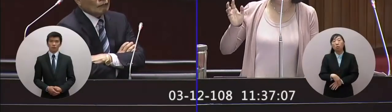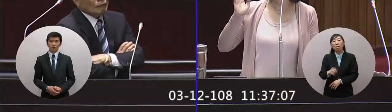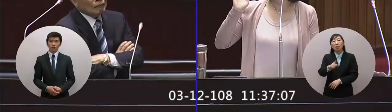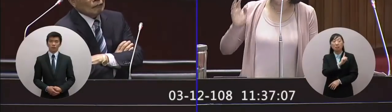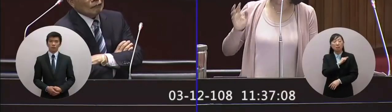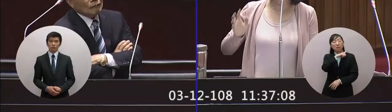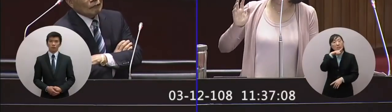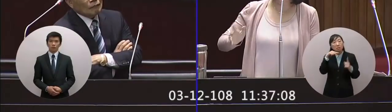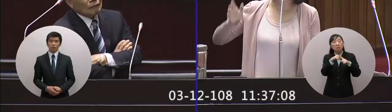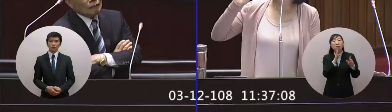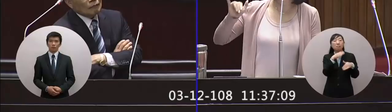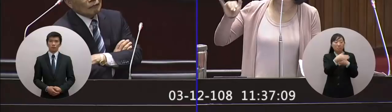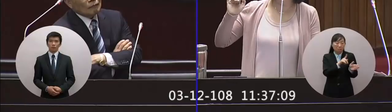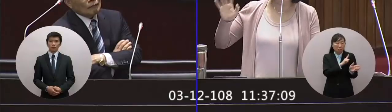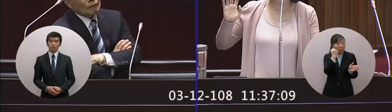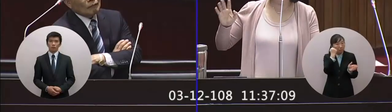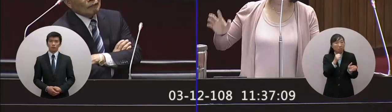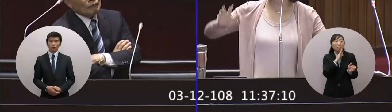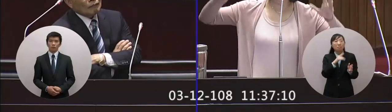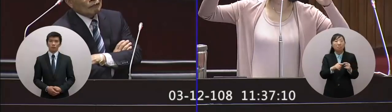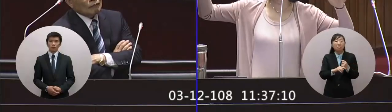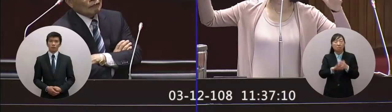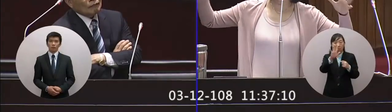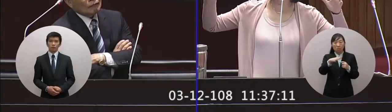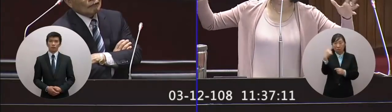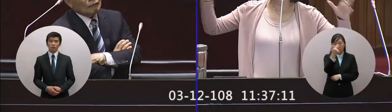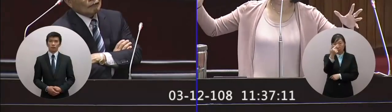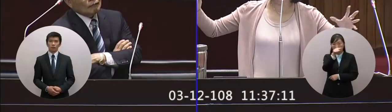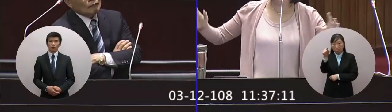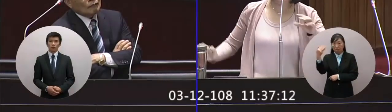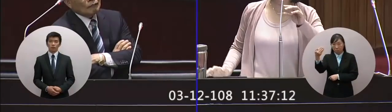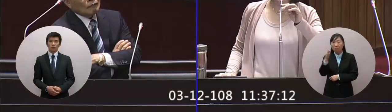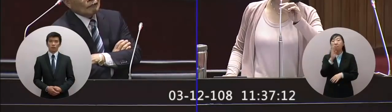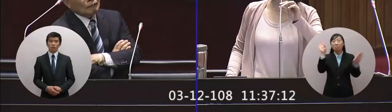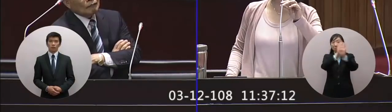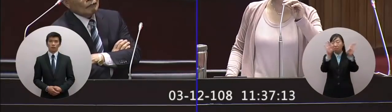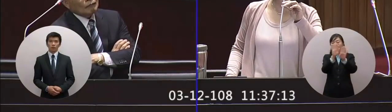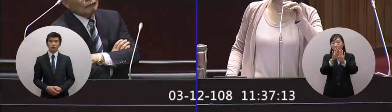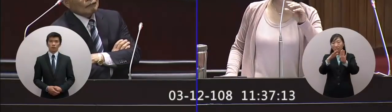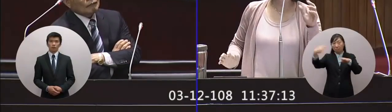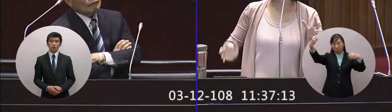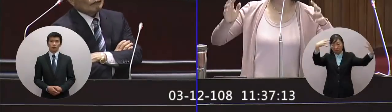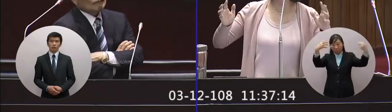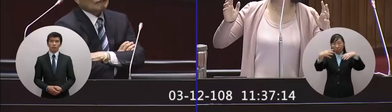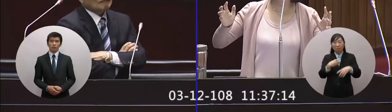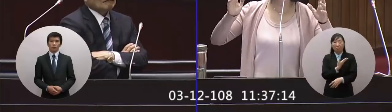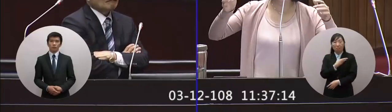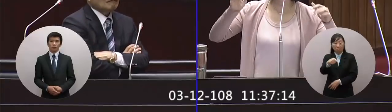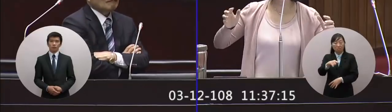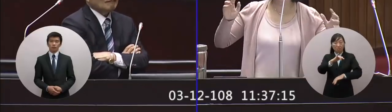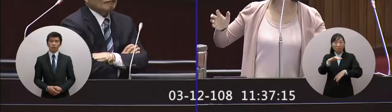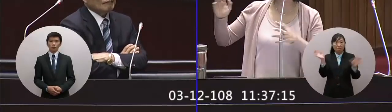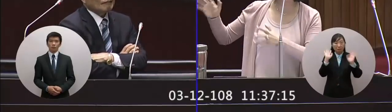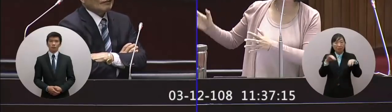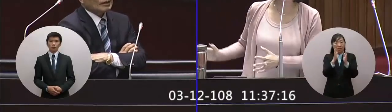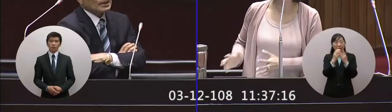间，还要求至少有6到9面窗的大量采光，因为不要让孩子在里面生活，就是黑暗